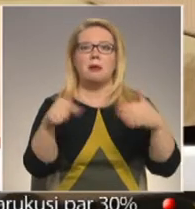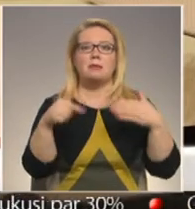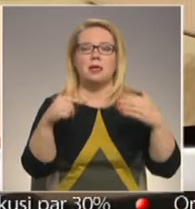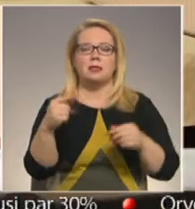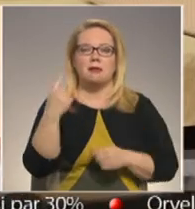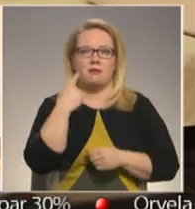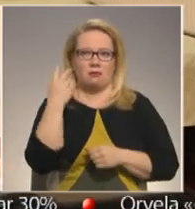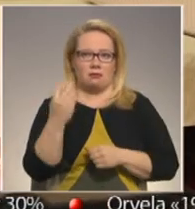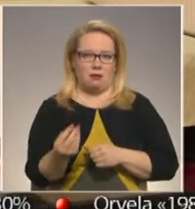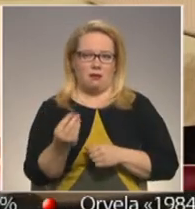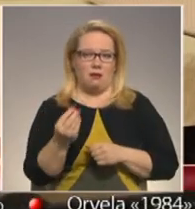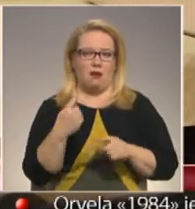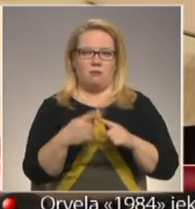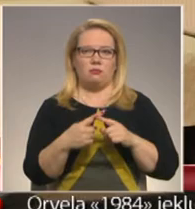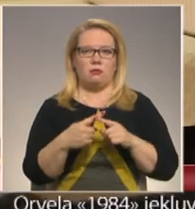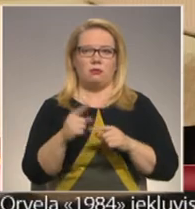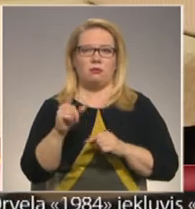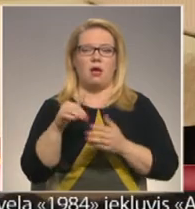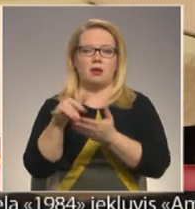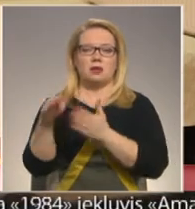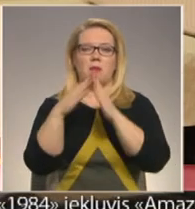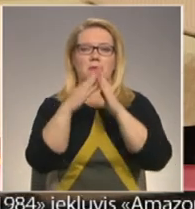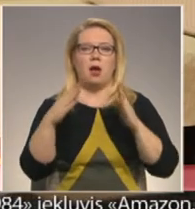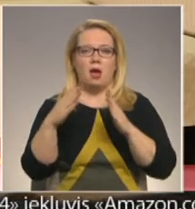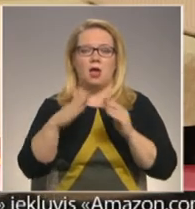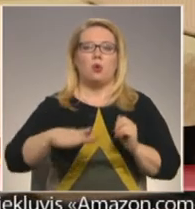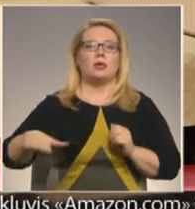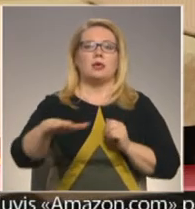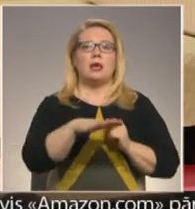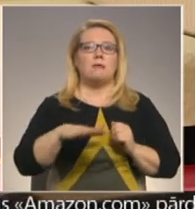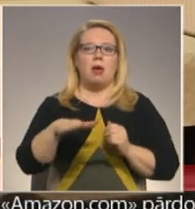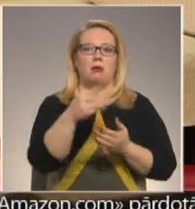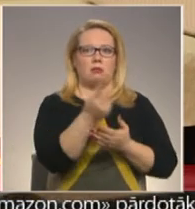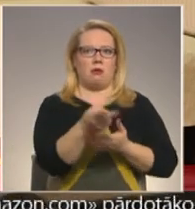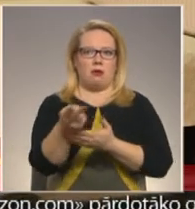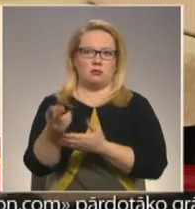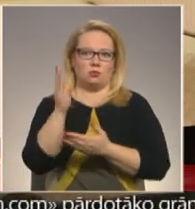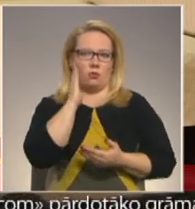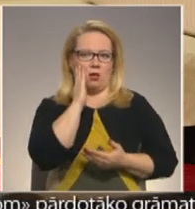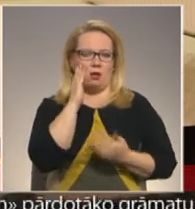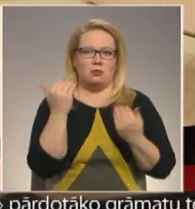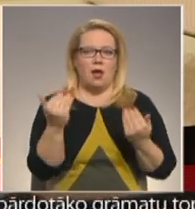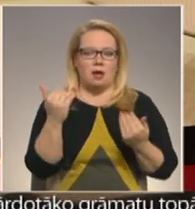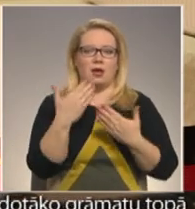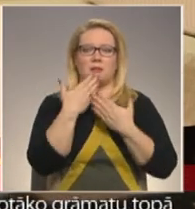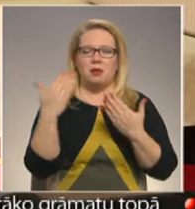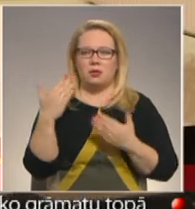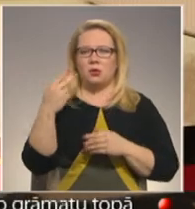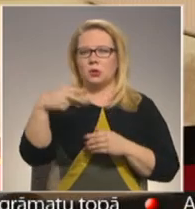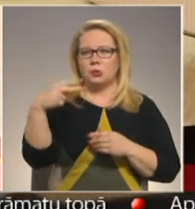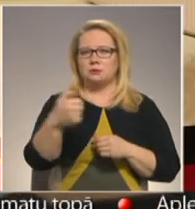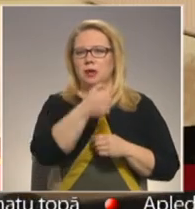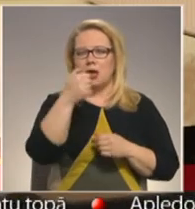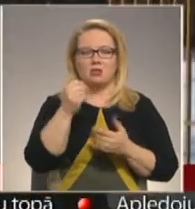dienā, ja, un aizgājām mājās un gulēja ģimenēm cilvēki. Tagad es tādus pēdējos 20 vairāk